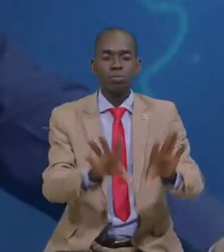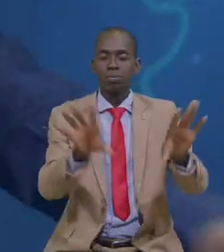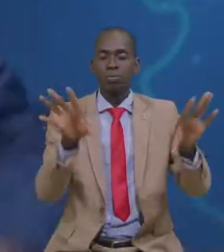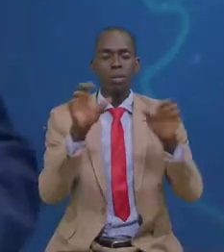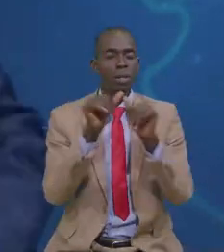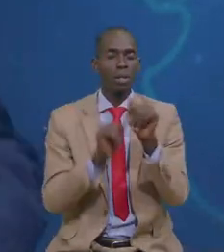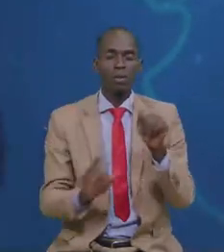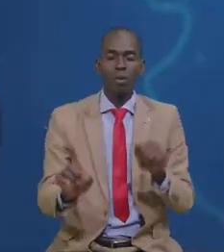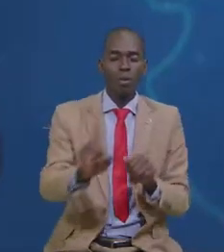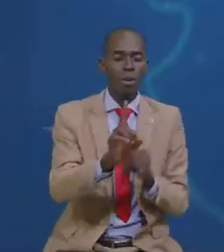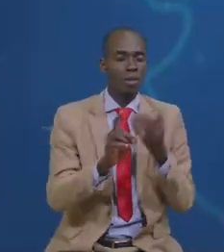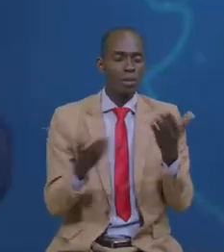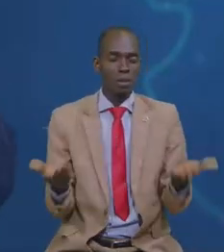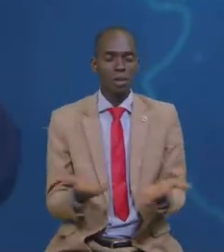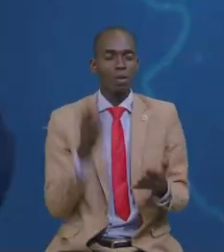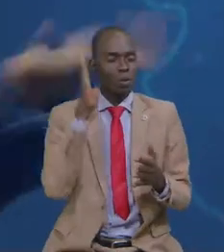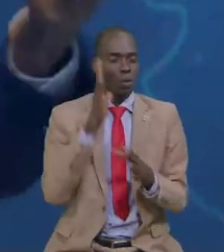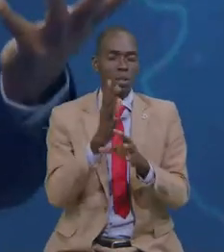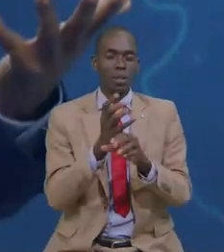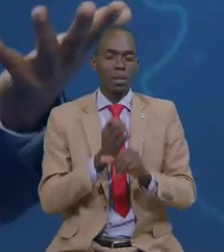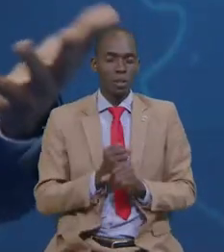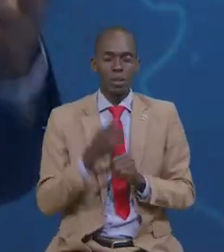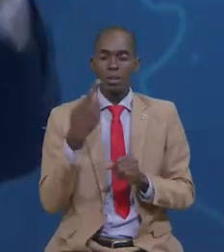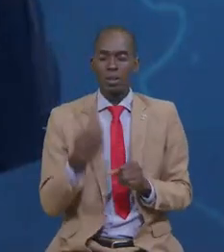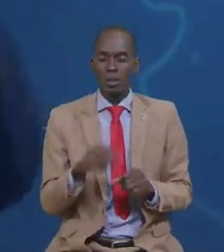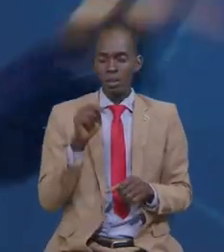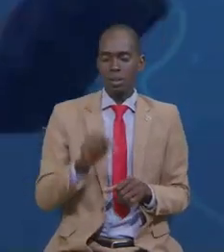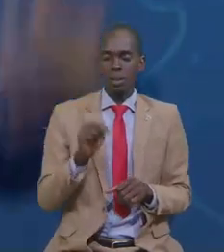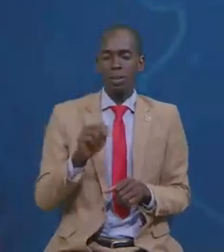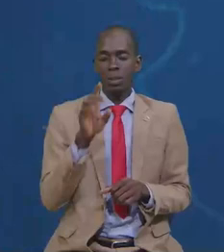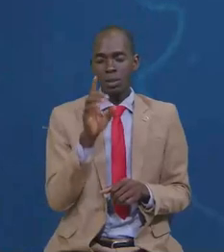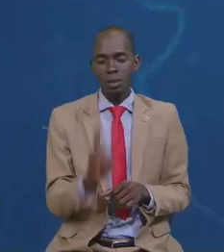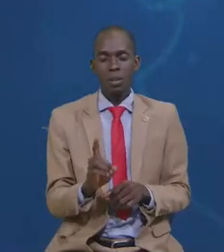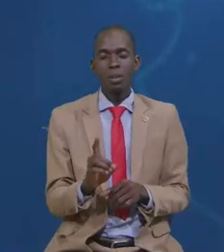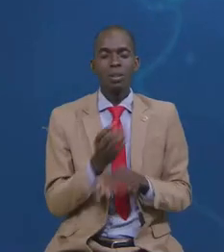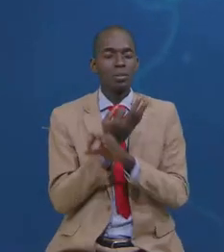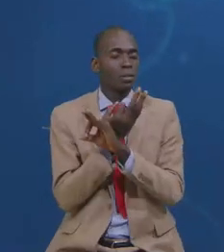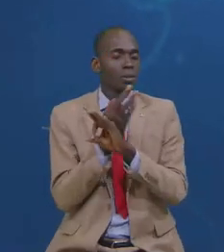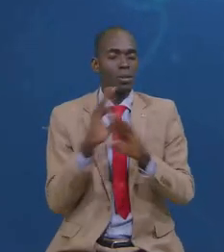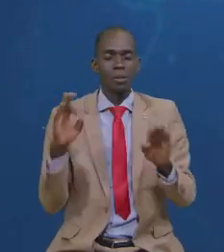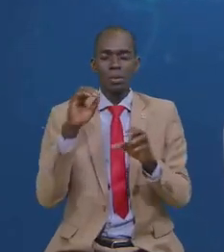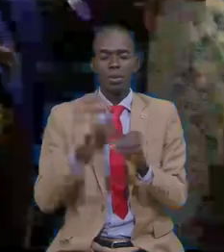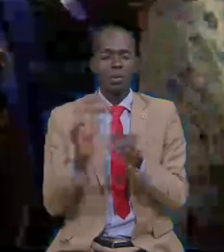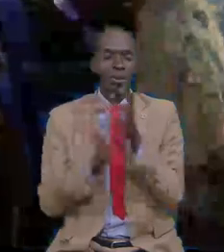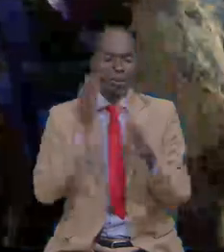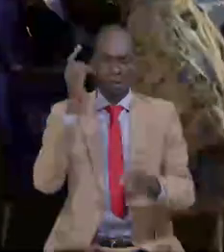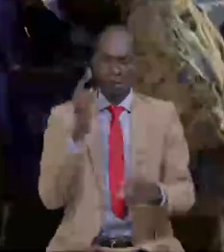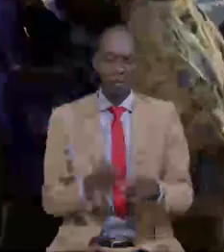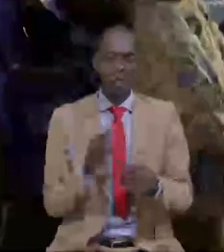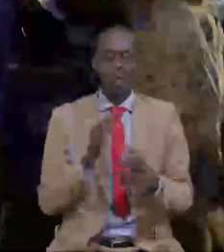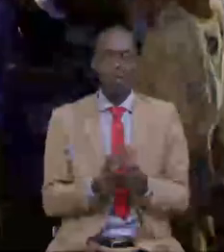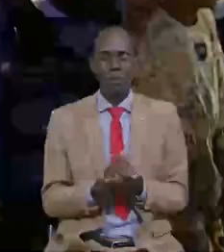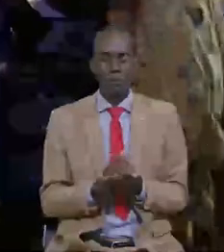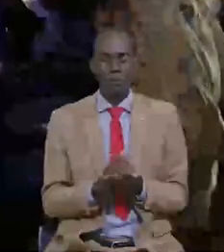cette libération s'étend à tout le monde ici. Et nous allons recevoir la